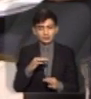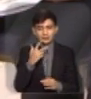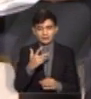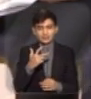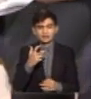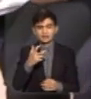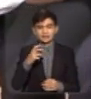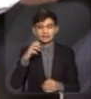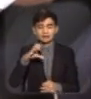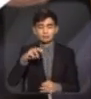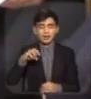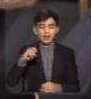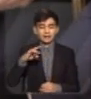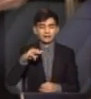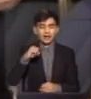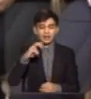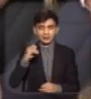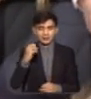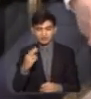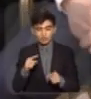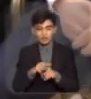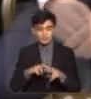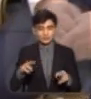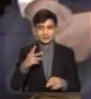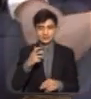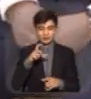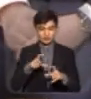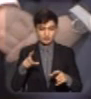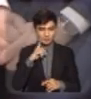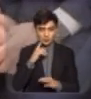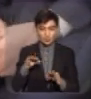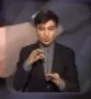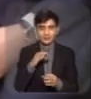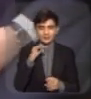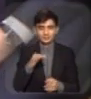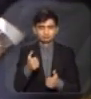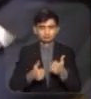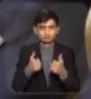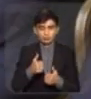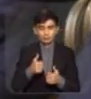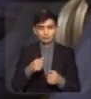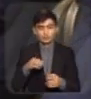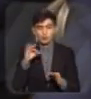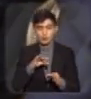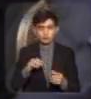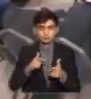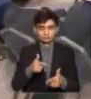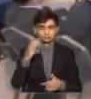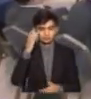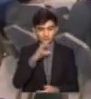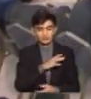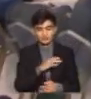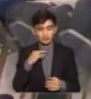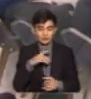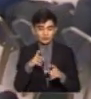тремястами спартанцев. Именно за вхождение в этот резерв шла конкурентная и интеллектуальная борьба претендентов. По